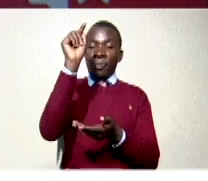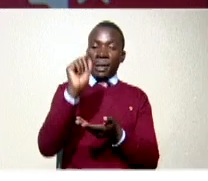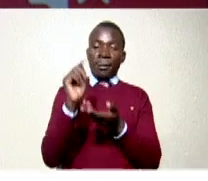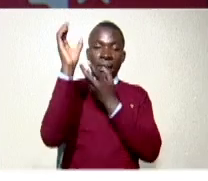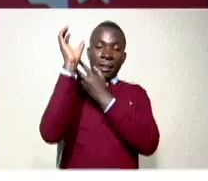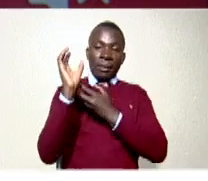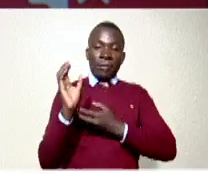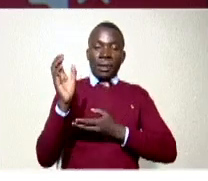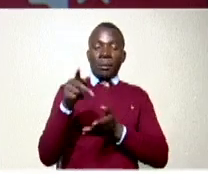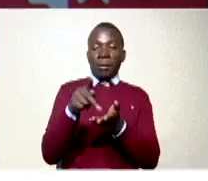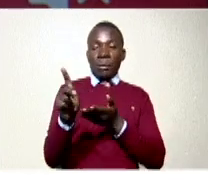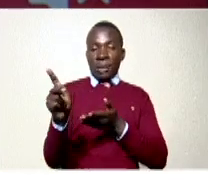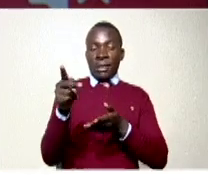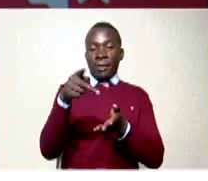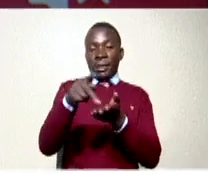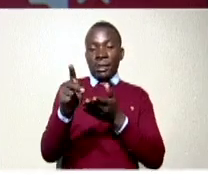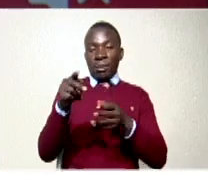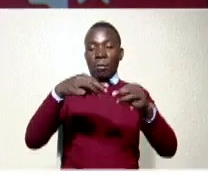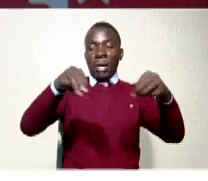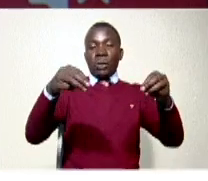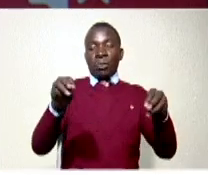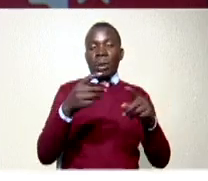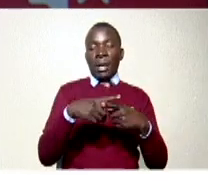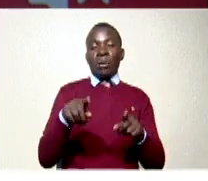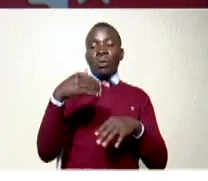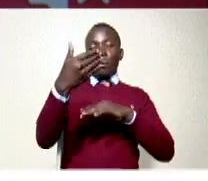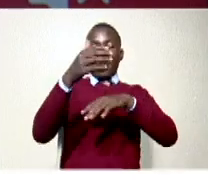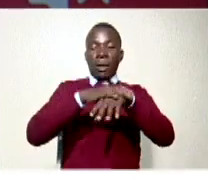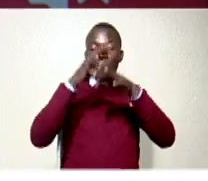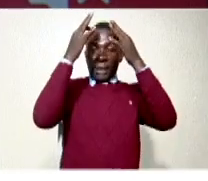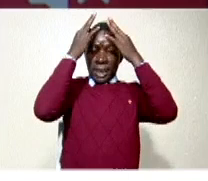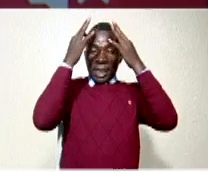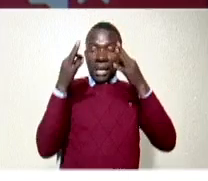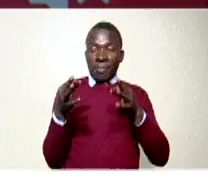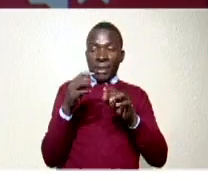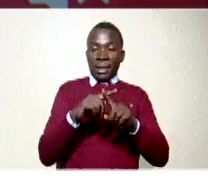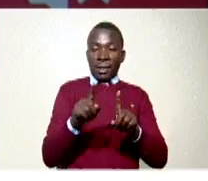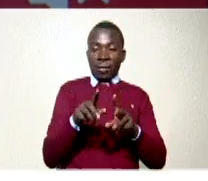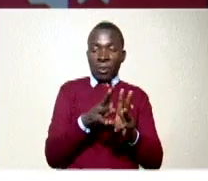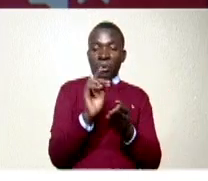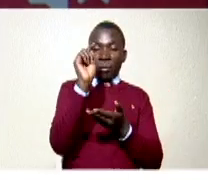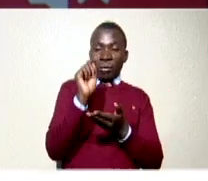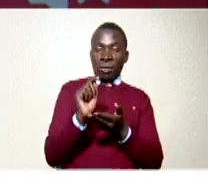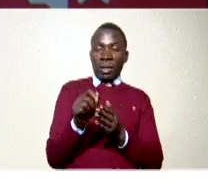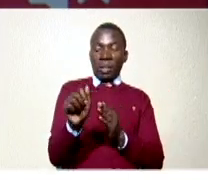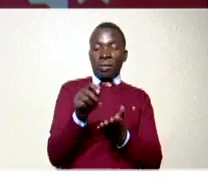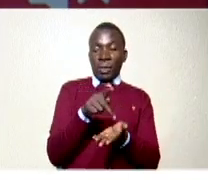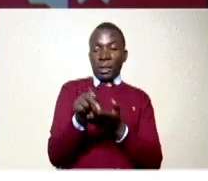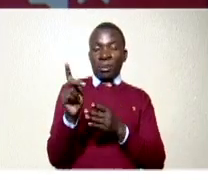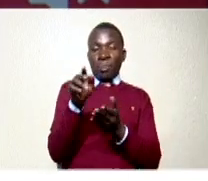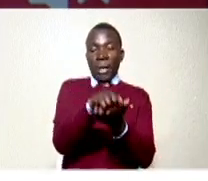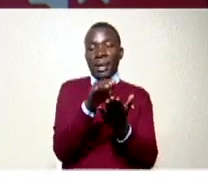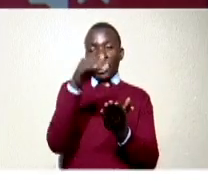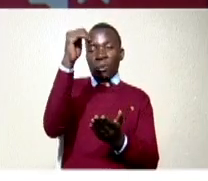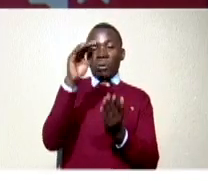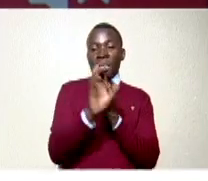n'ibiciro ku masoko, hakaba rero binatuma hagenda hafatwa ingamba zinyuranye mu rwego bwo kugabanya ibyo biciro. Banki Nkuru y'Igihugu